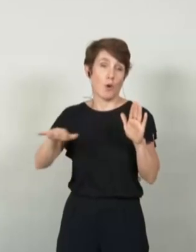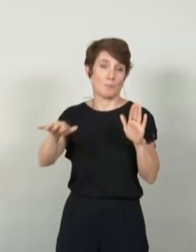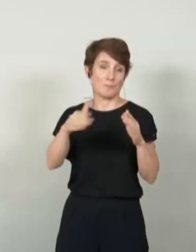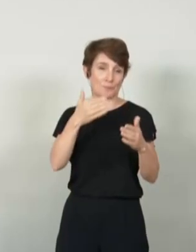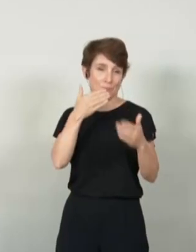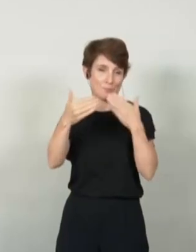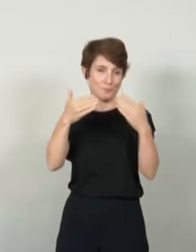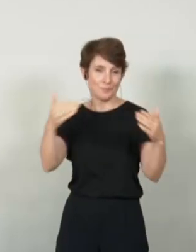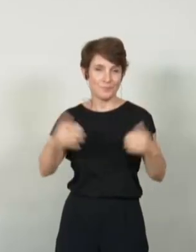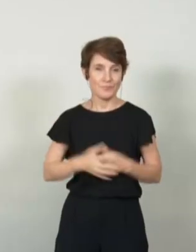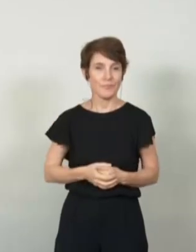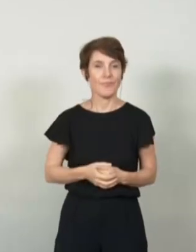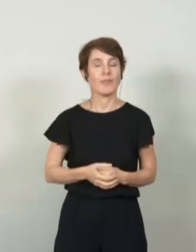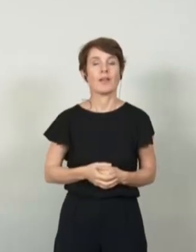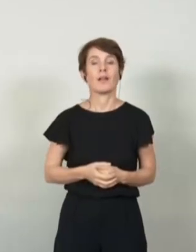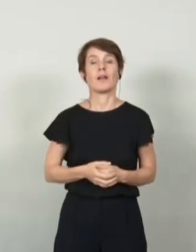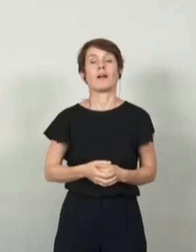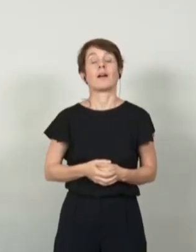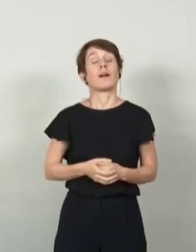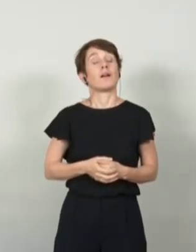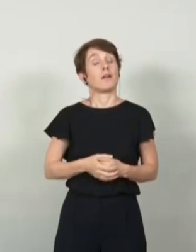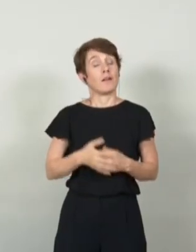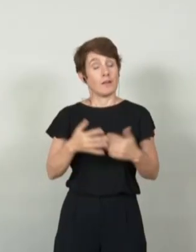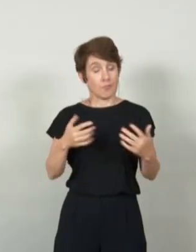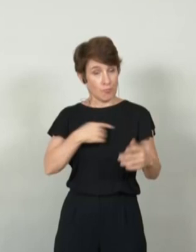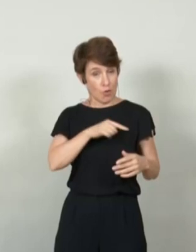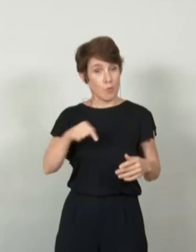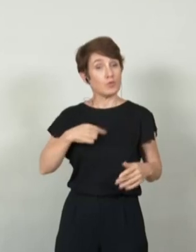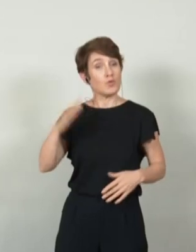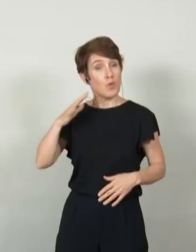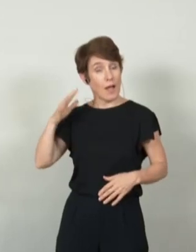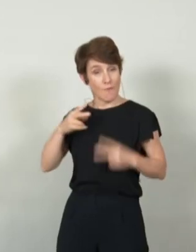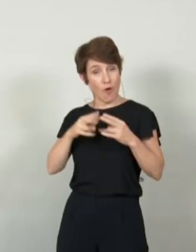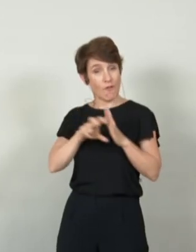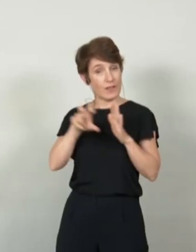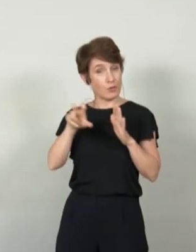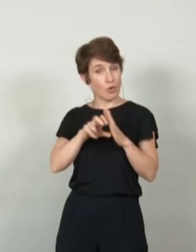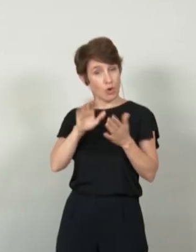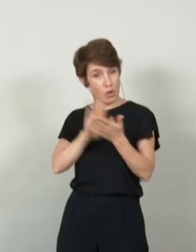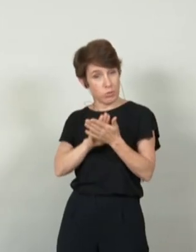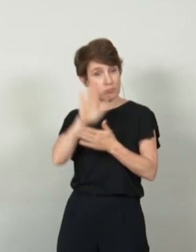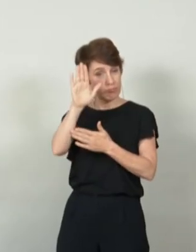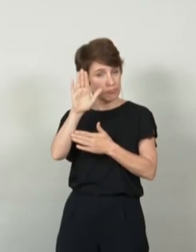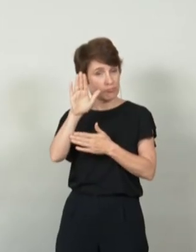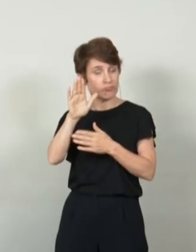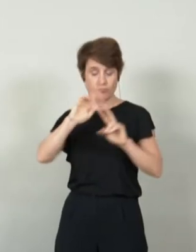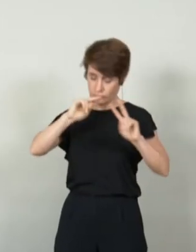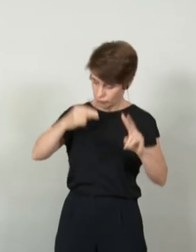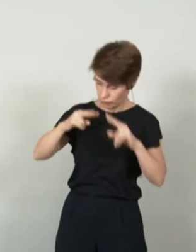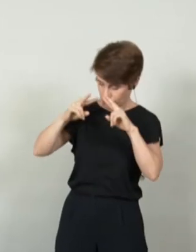au-delà d'un exercice imposé conformément aux engagements pris par la Ville de Grenoble auprès de la Commission européenne